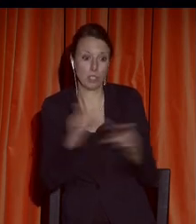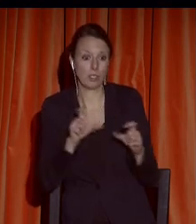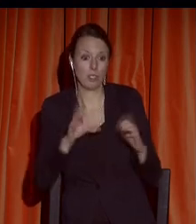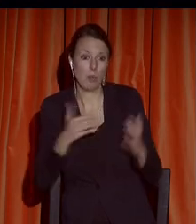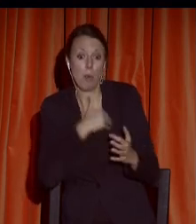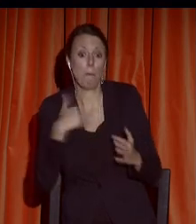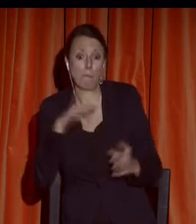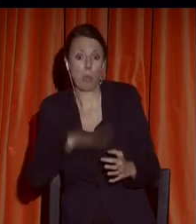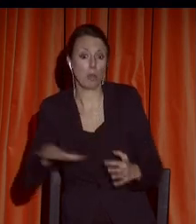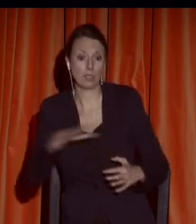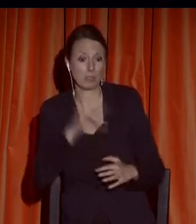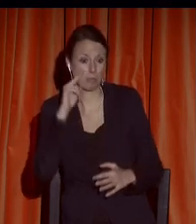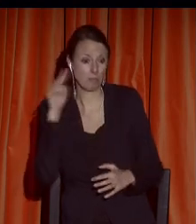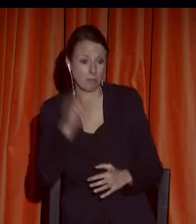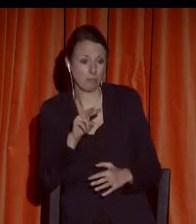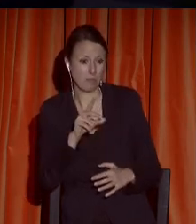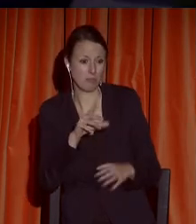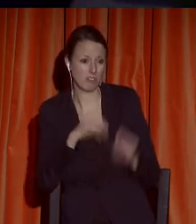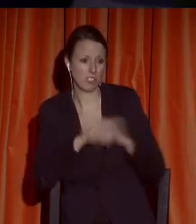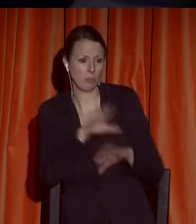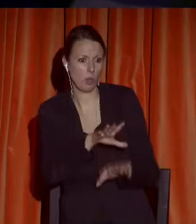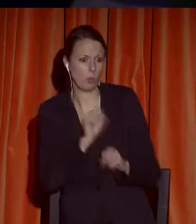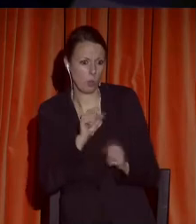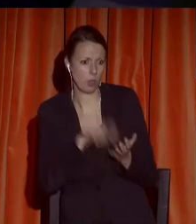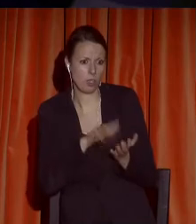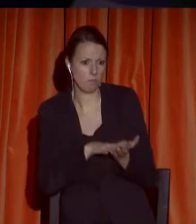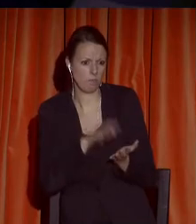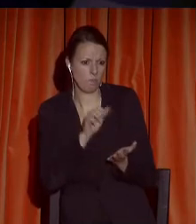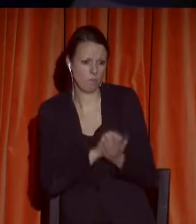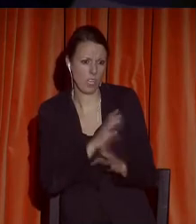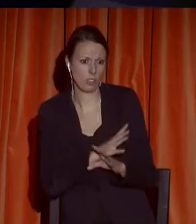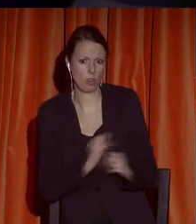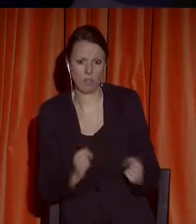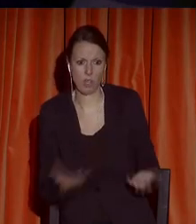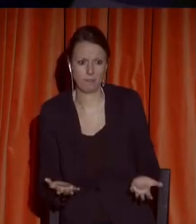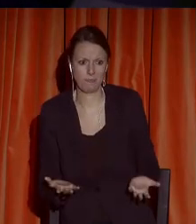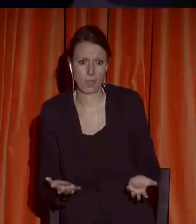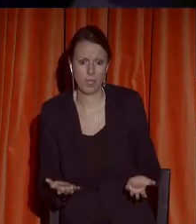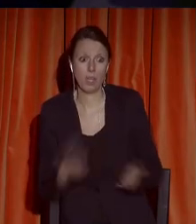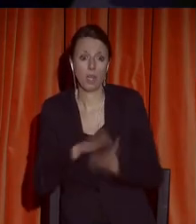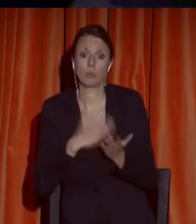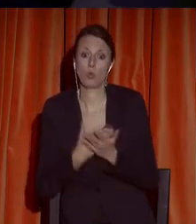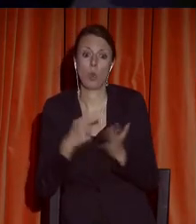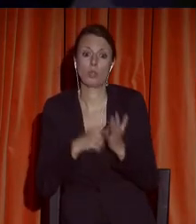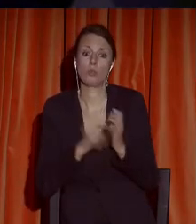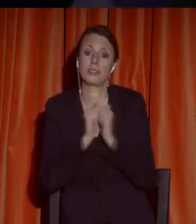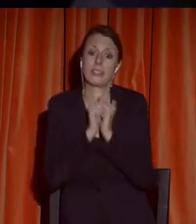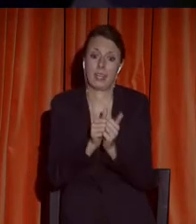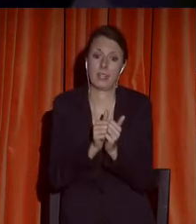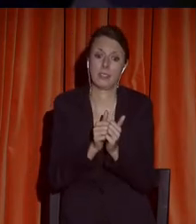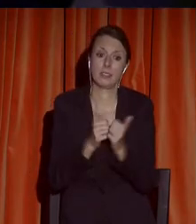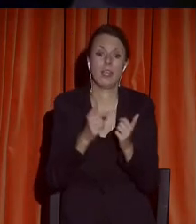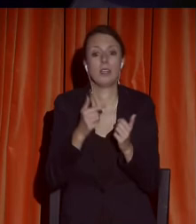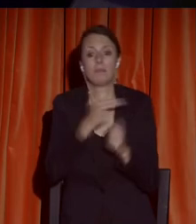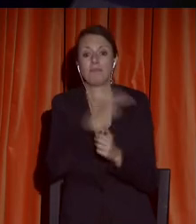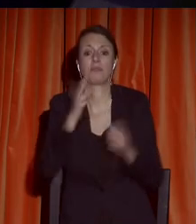w bardziej katastroficzny sposób. To znaczy ja uważam, że jeśli chodzi o wyzwania klimatyczne, to jesteśmy